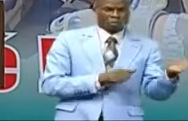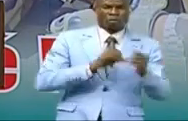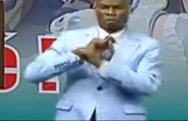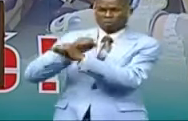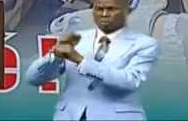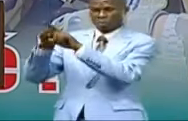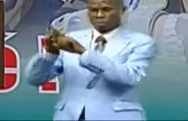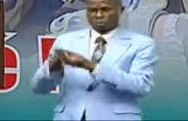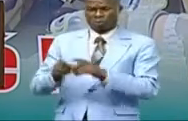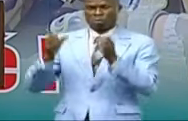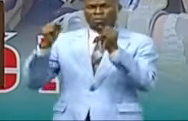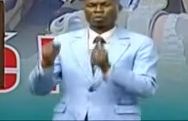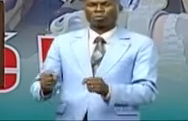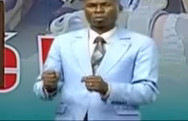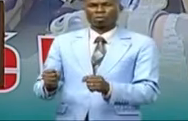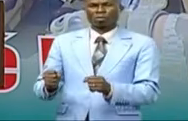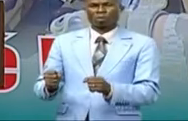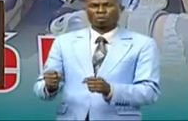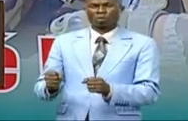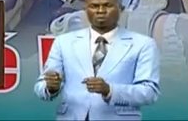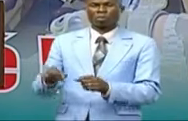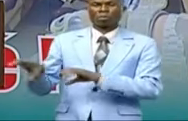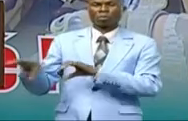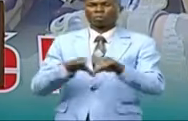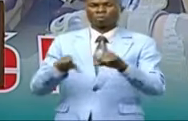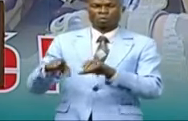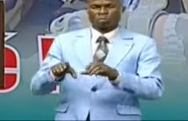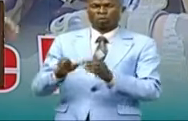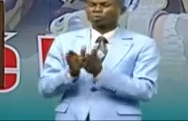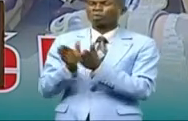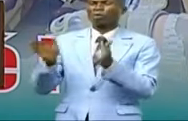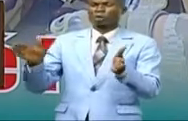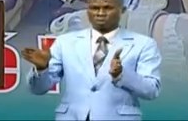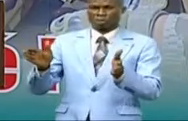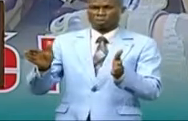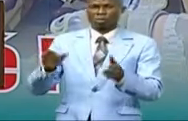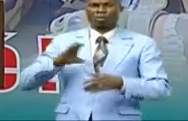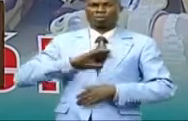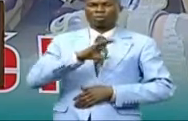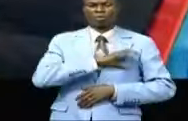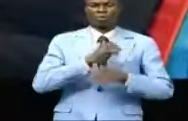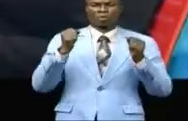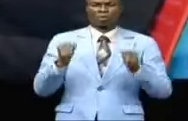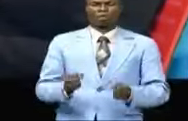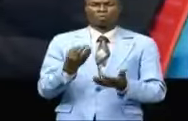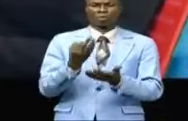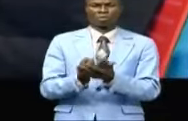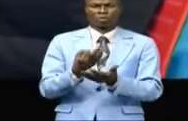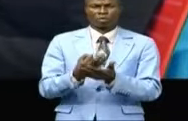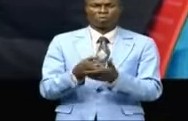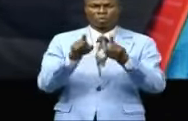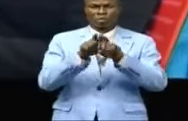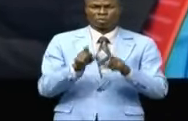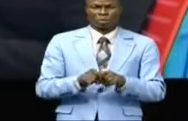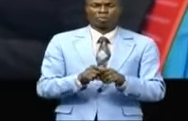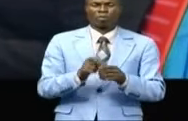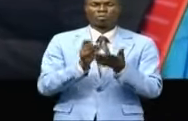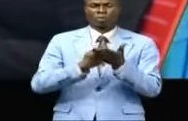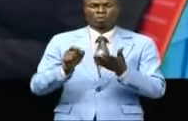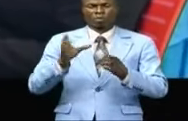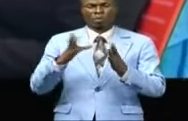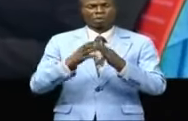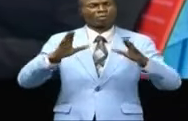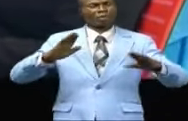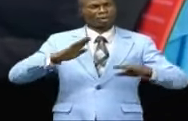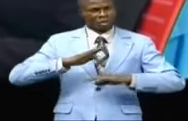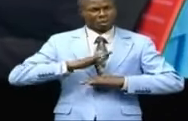préserver la stabilité du secteur dans son ensemble. Le comité de stabilité financière a aussi noté avec